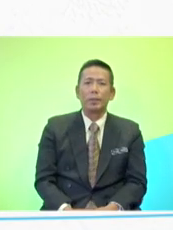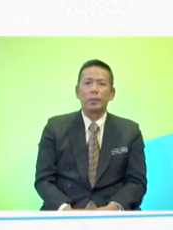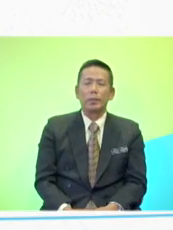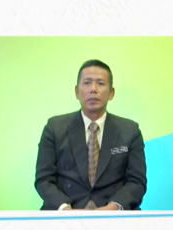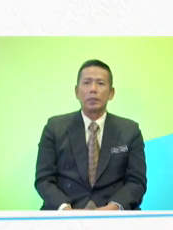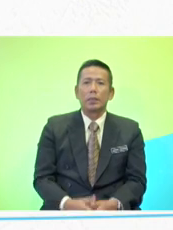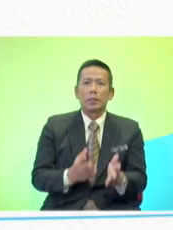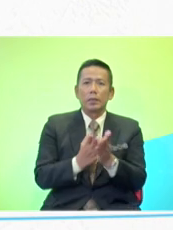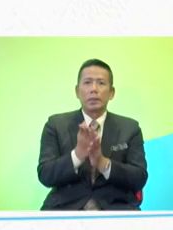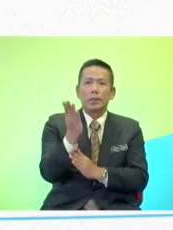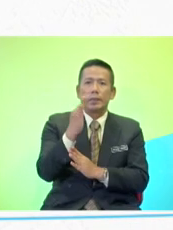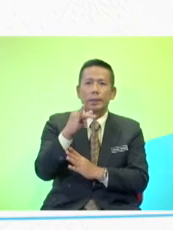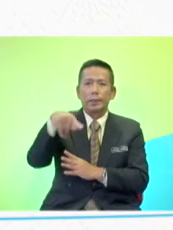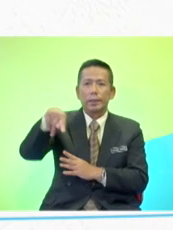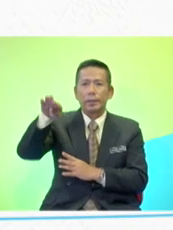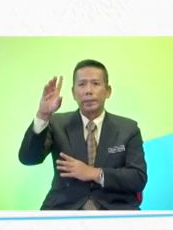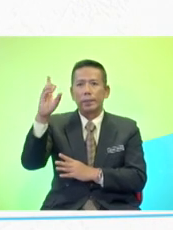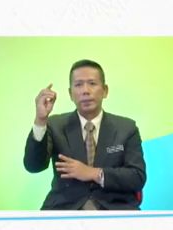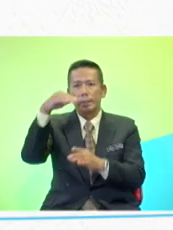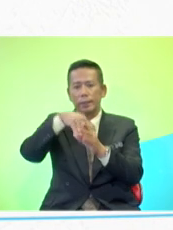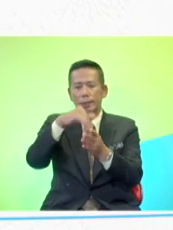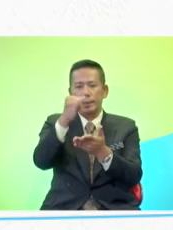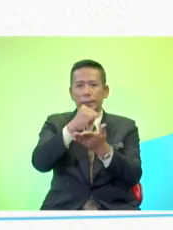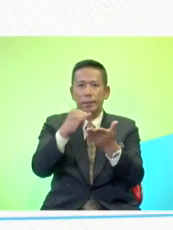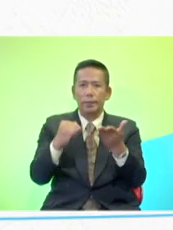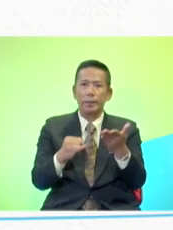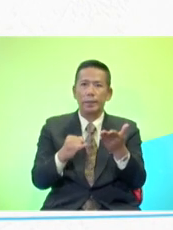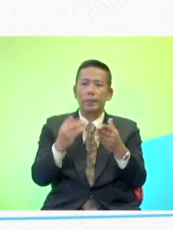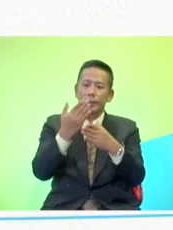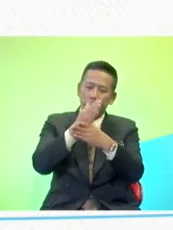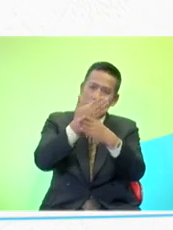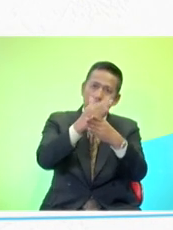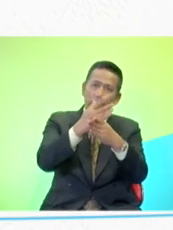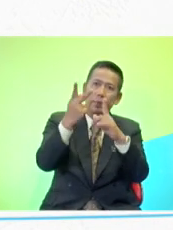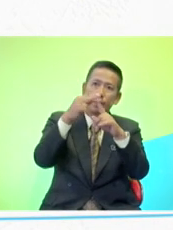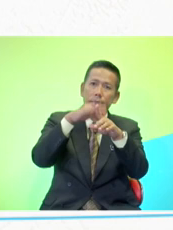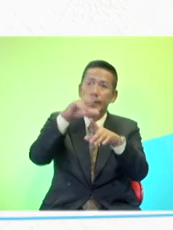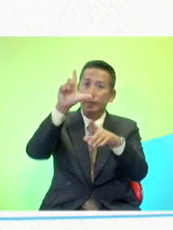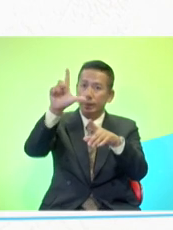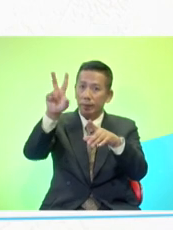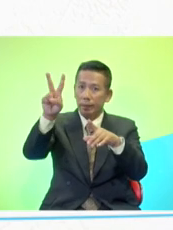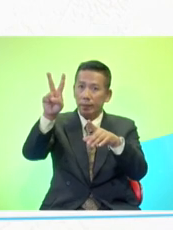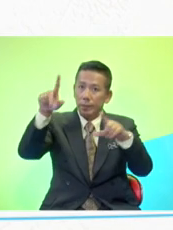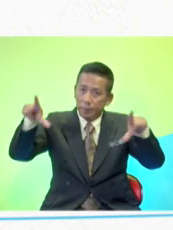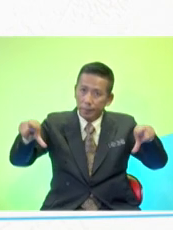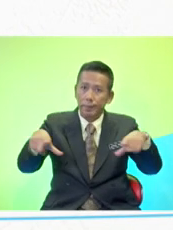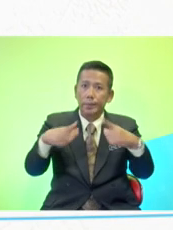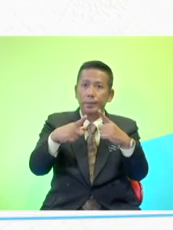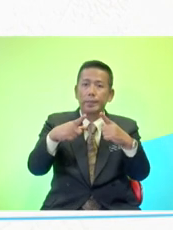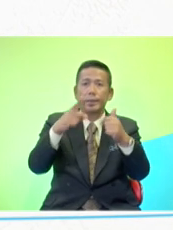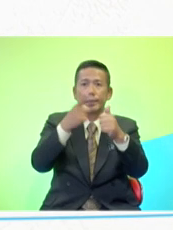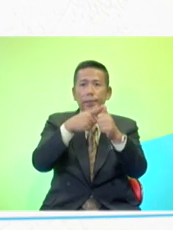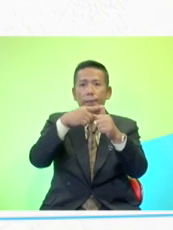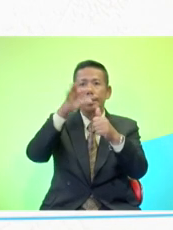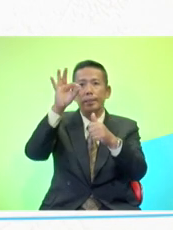seterusnya PPD dalam mata pelajaran pendidikan yaitu yang pertama adalah formatif dan